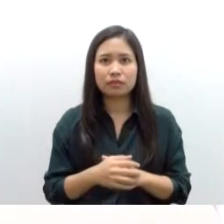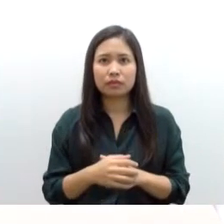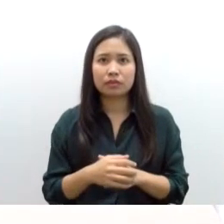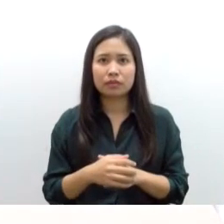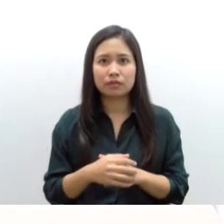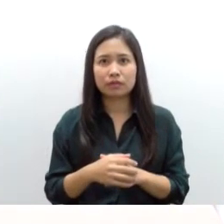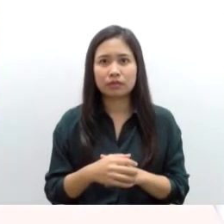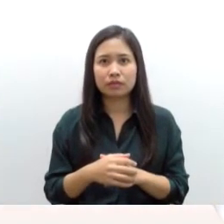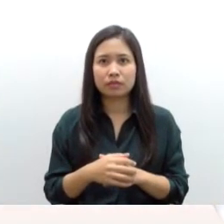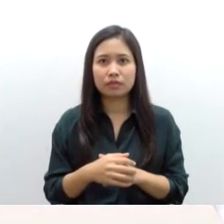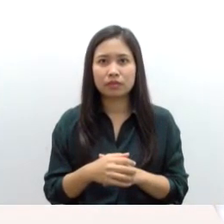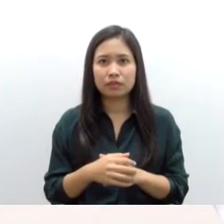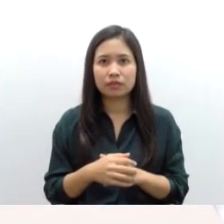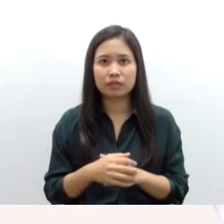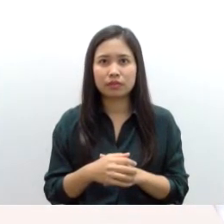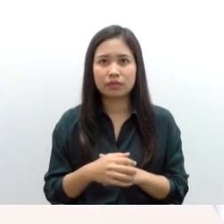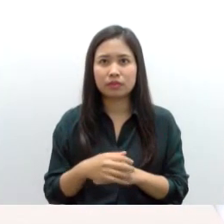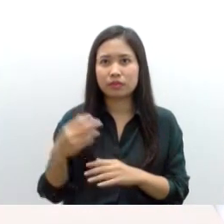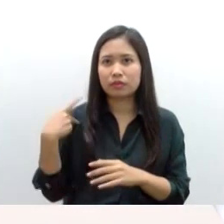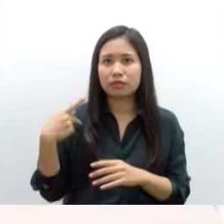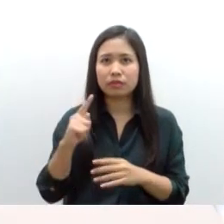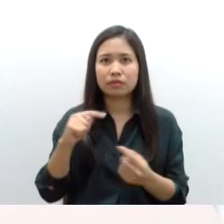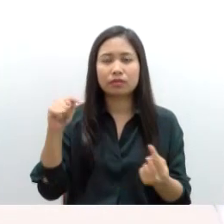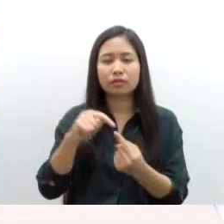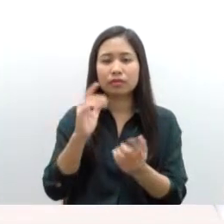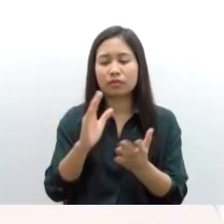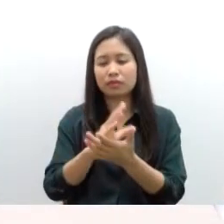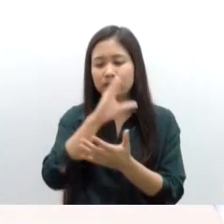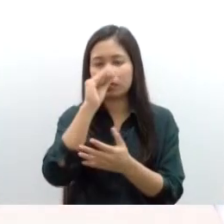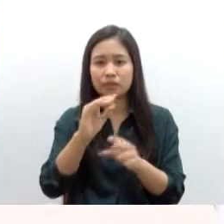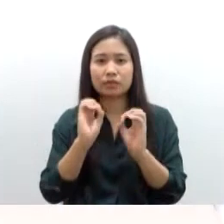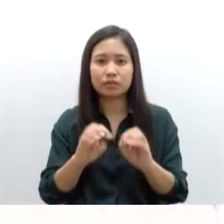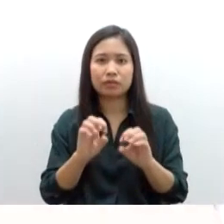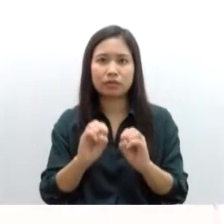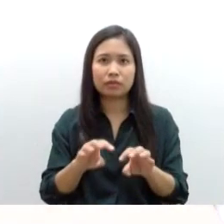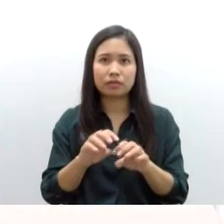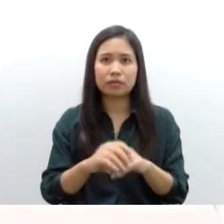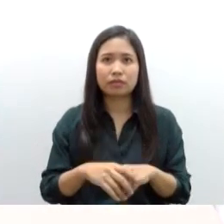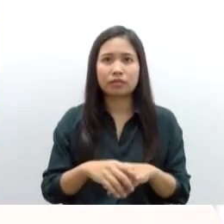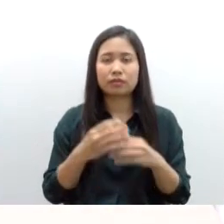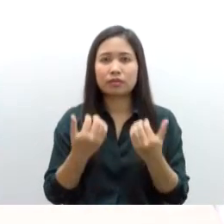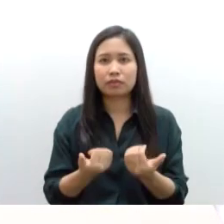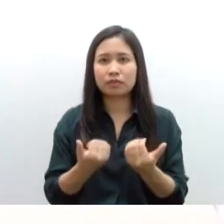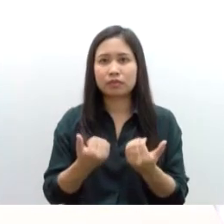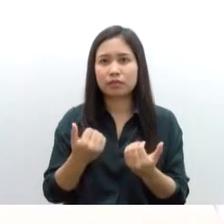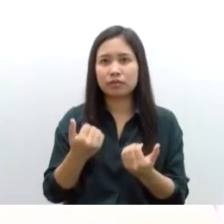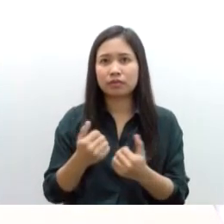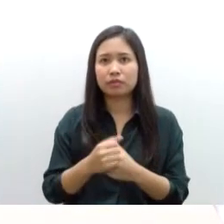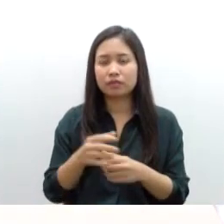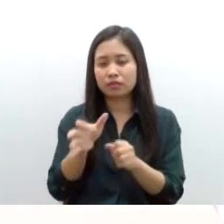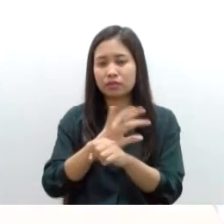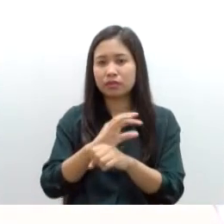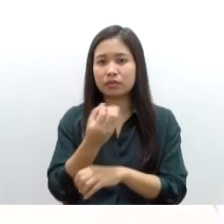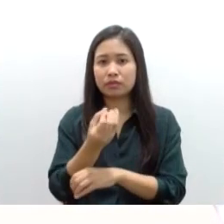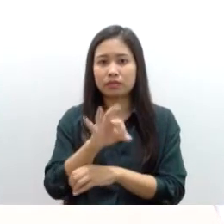างหาเพื่อผลประโยชน์ในการจัดการเรียนการสอนในสถานการณ์โรคติดต่อไวรัสโคโรนา2019นะครับ